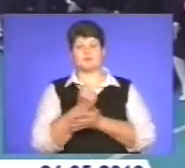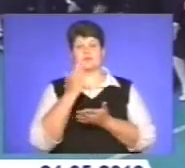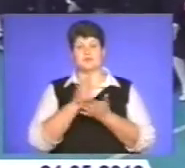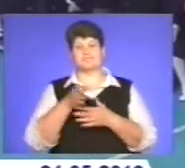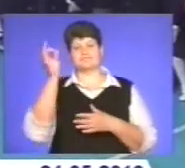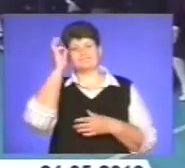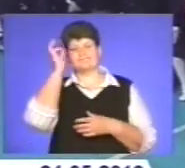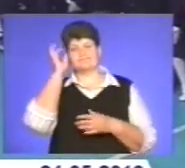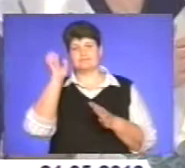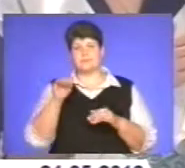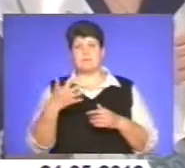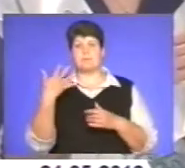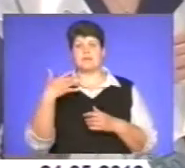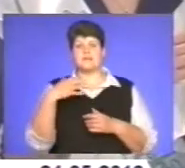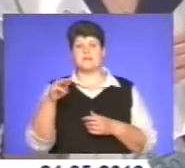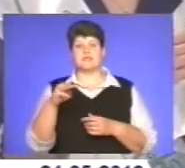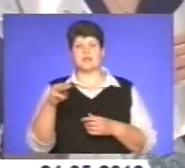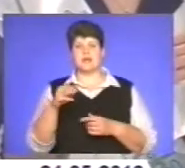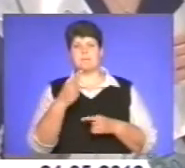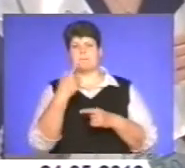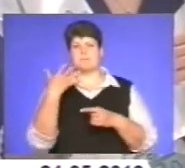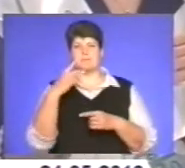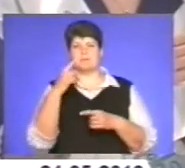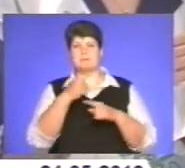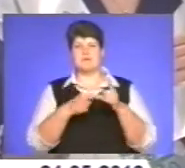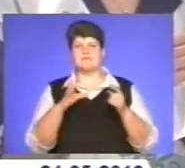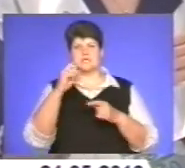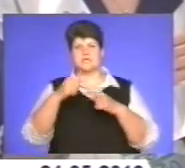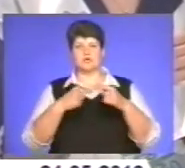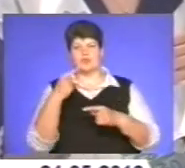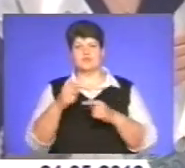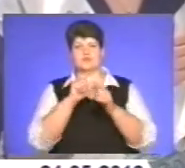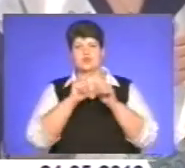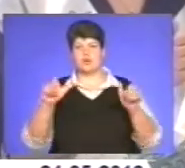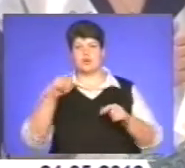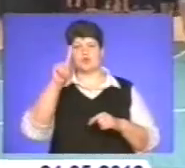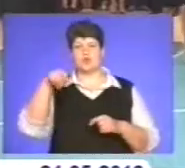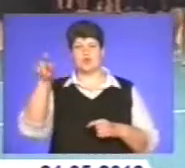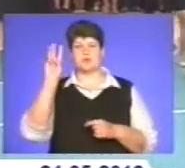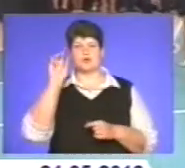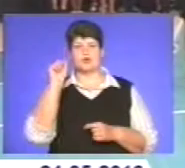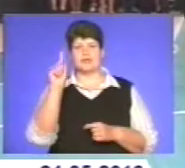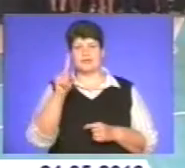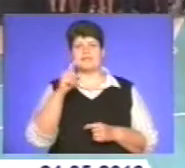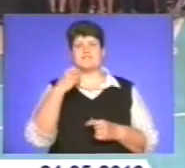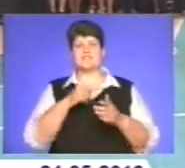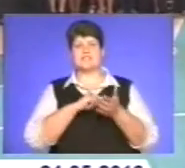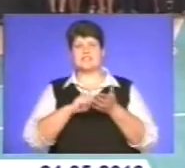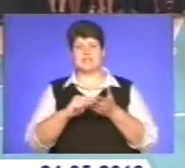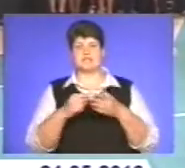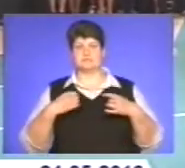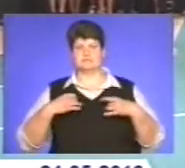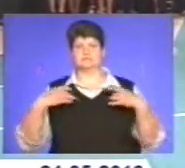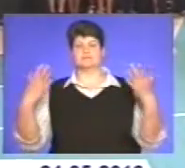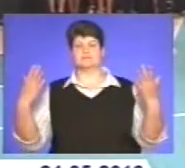спогадом. 50 травень – півстолітній останній дзвоник у Тернопільській загальноосвітній школі номер 11 відзначили, як завжди,